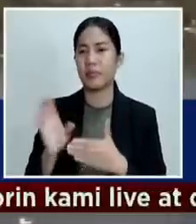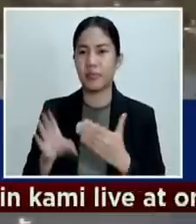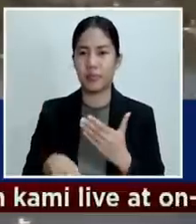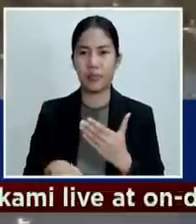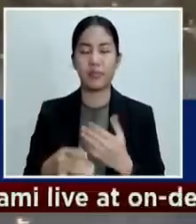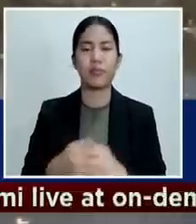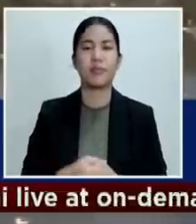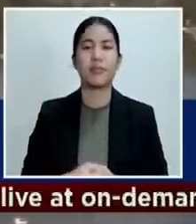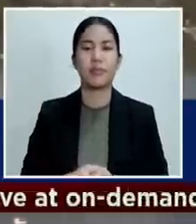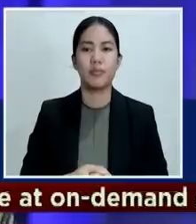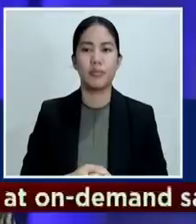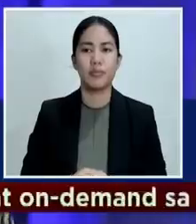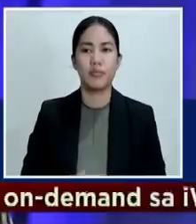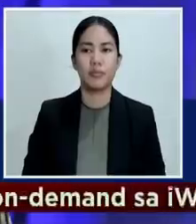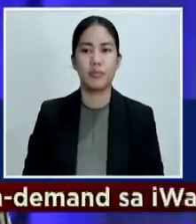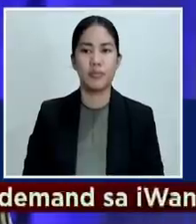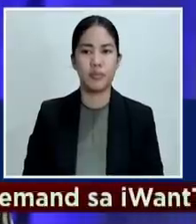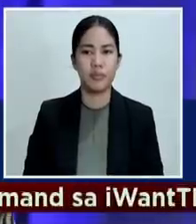nito.